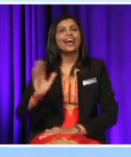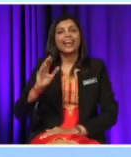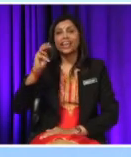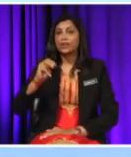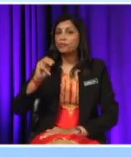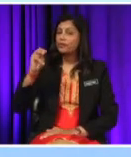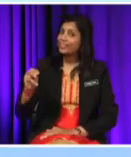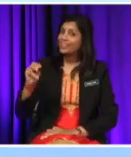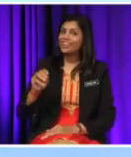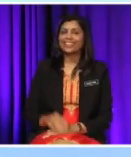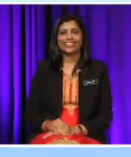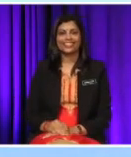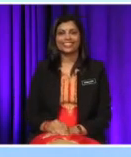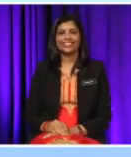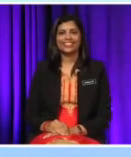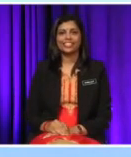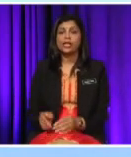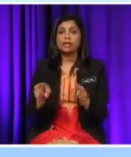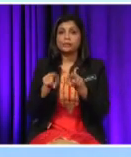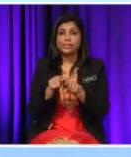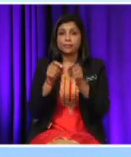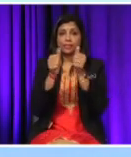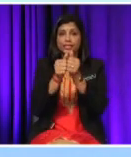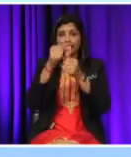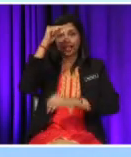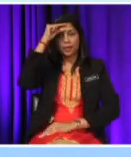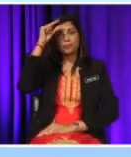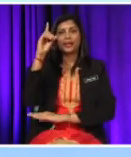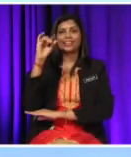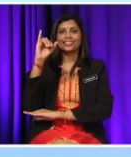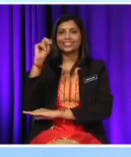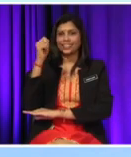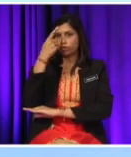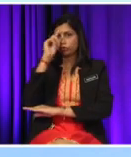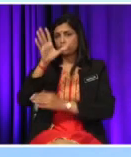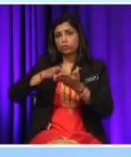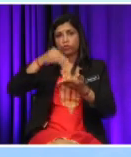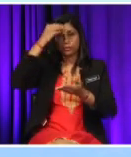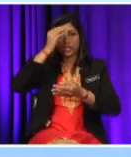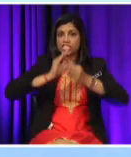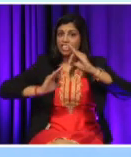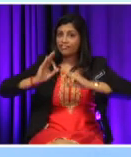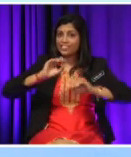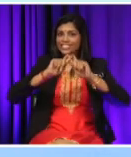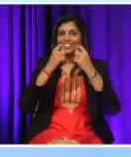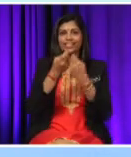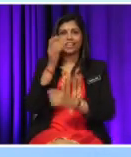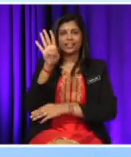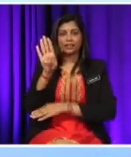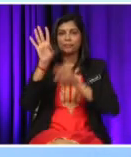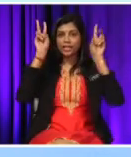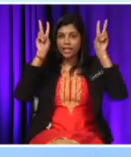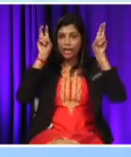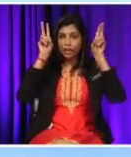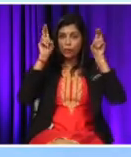untuk slot menengah atas pada hari ini mata pelajaran fisik tingkat dan 4 topik kita pada hari ini